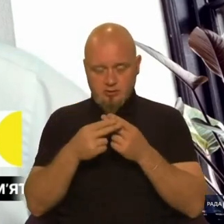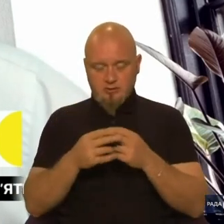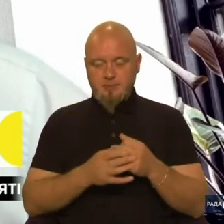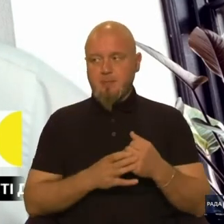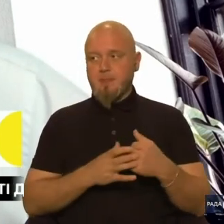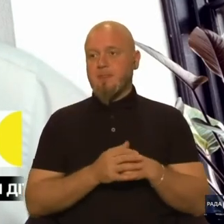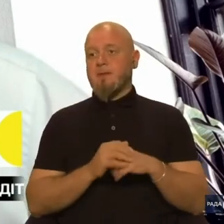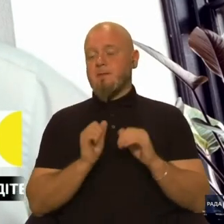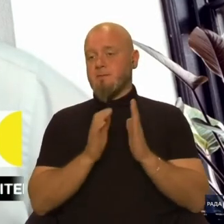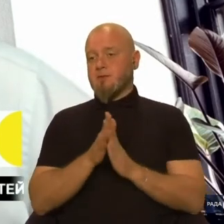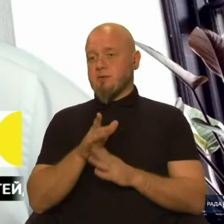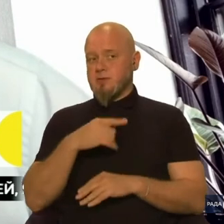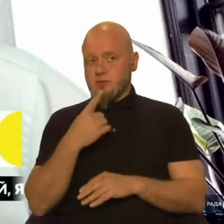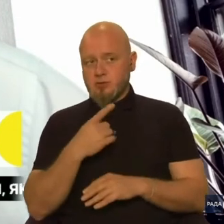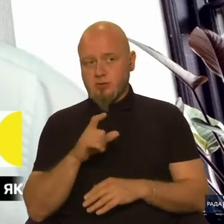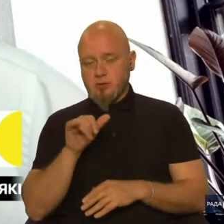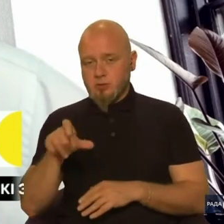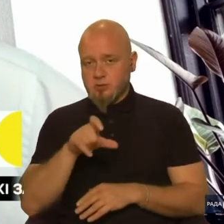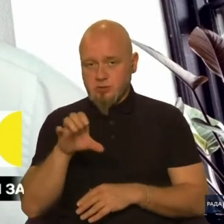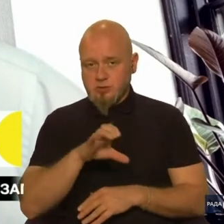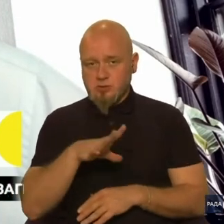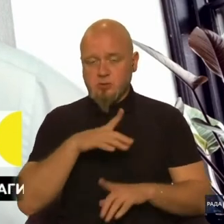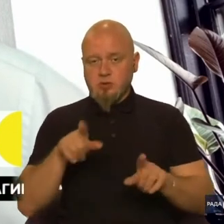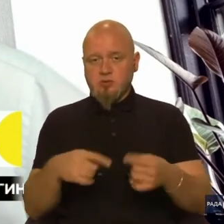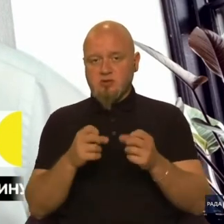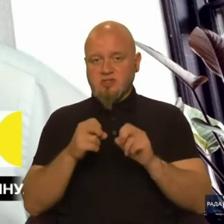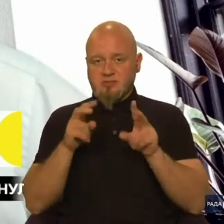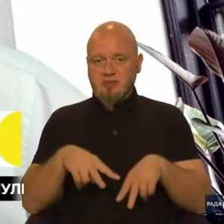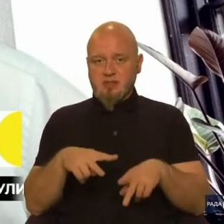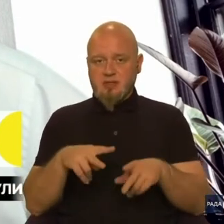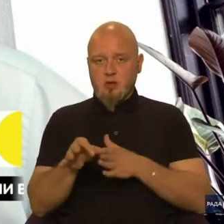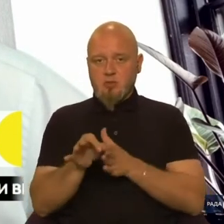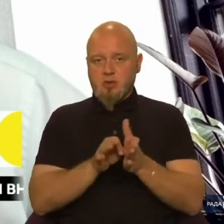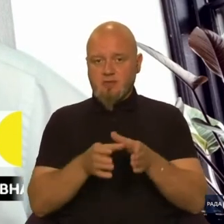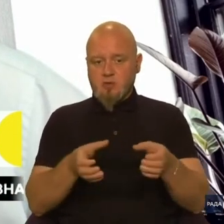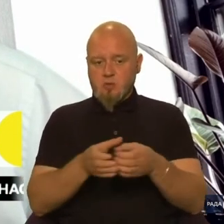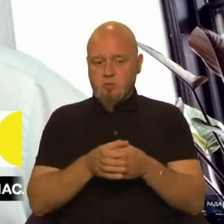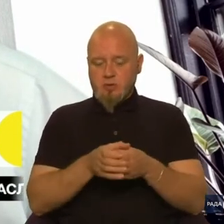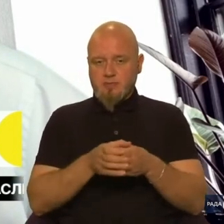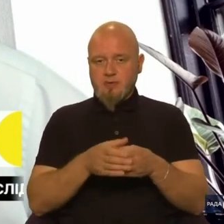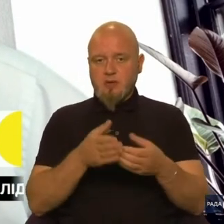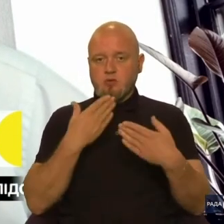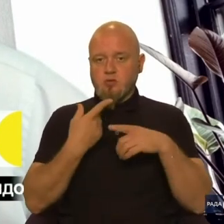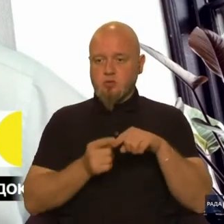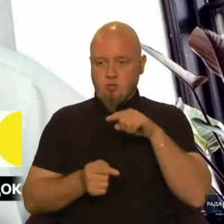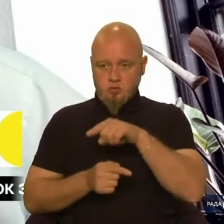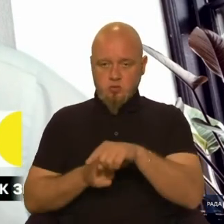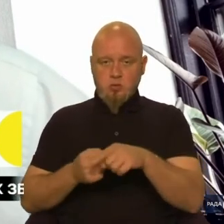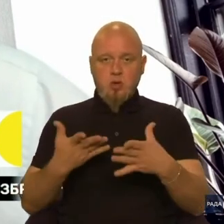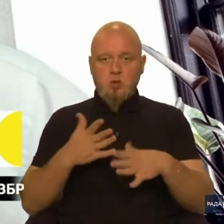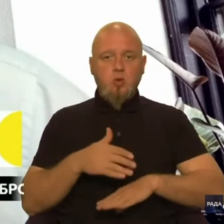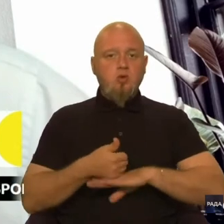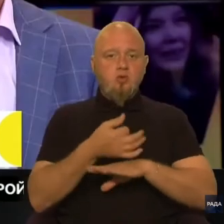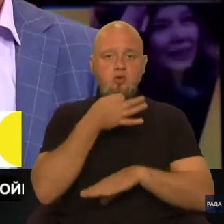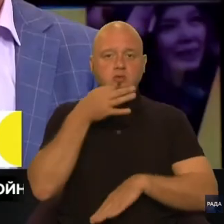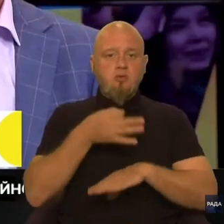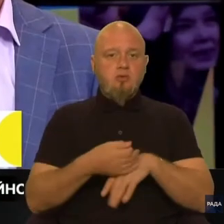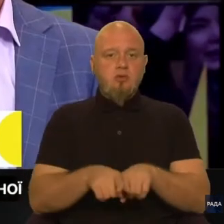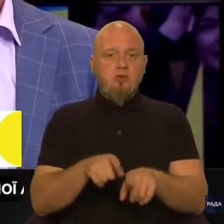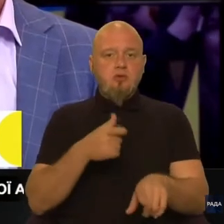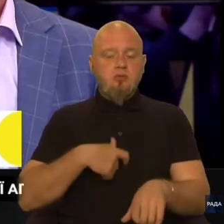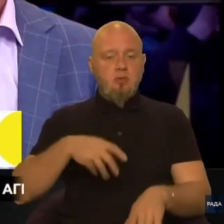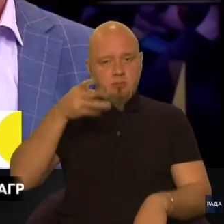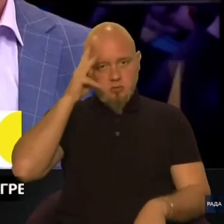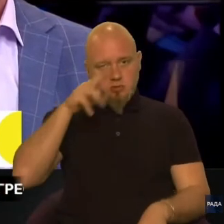Власне кажучи в ЄС була створена спеціальна оперативна група щодо цього якого очолює такий собі